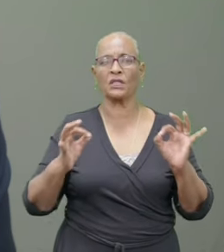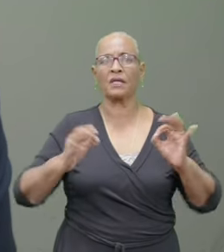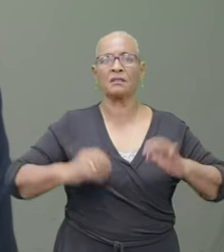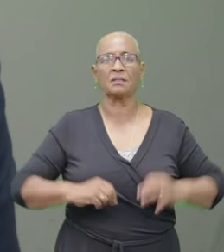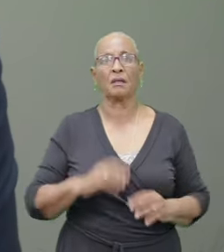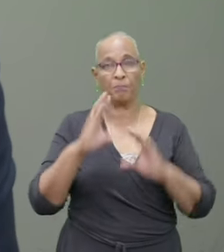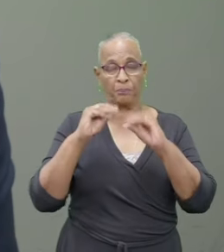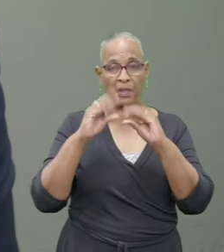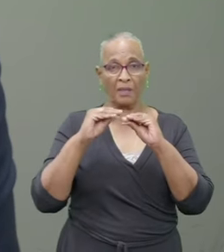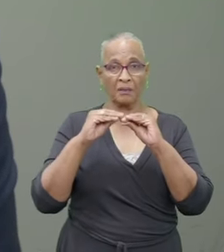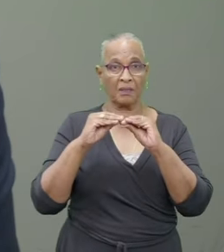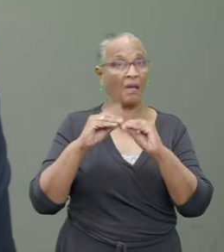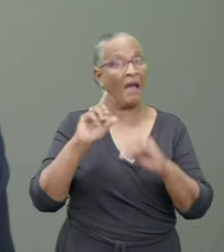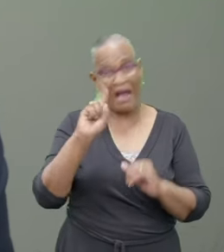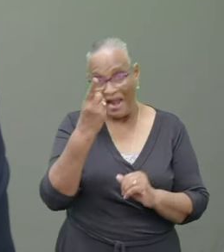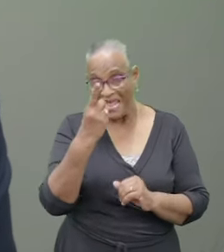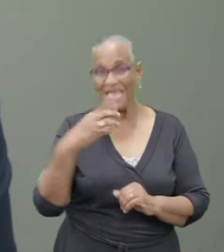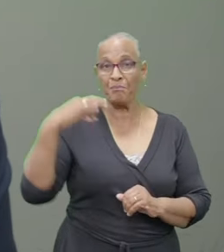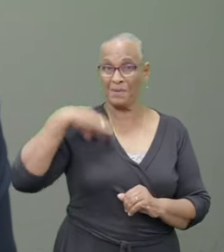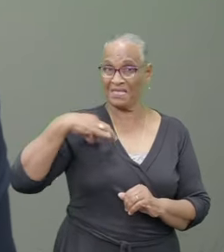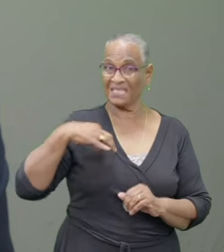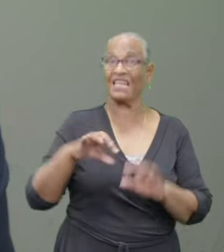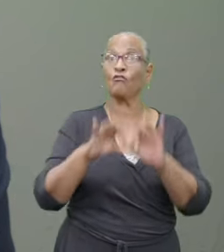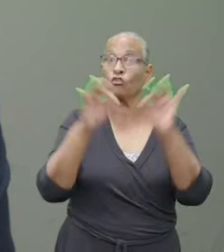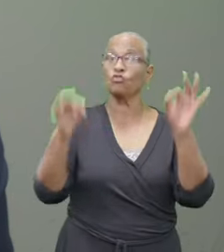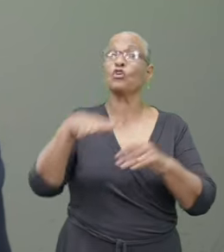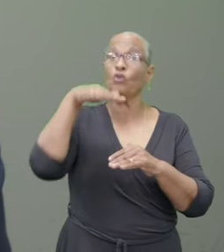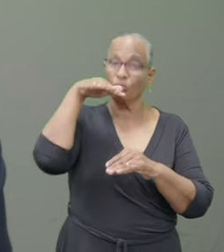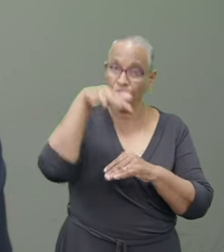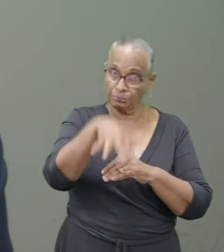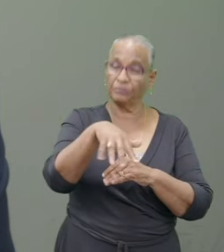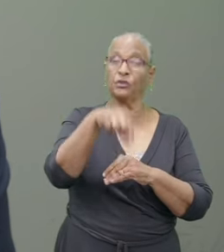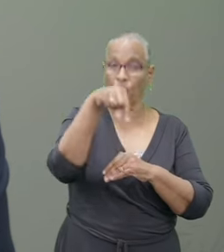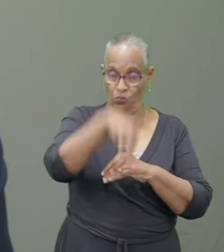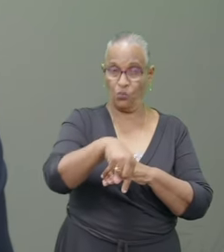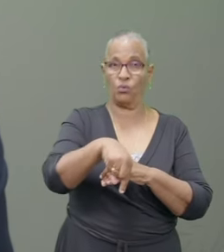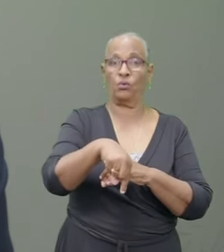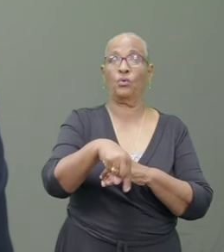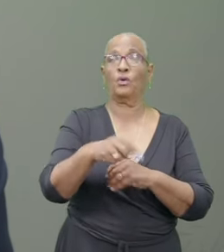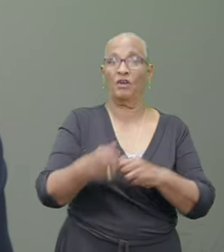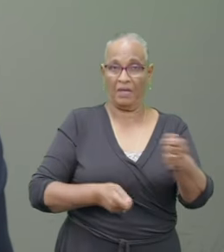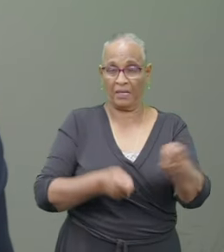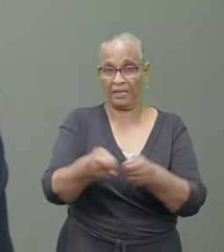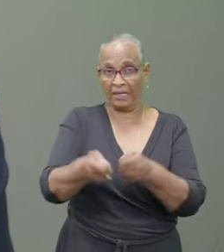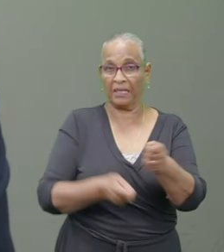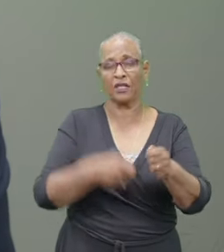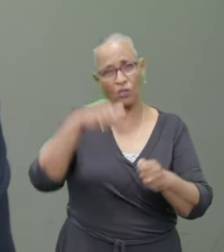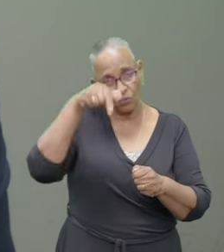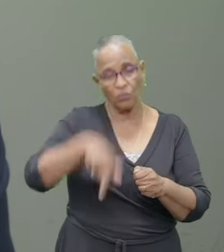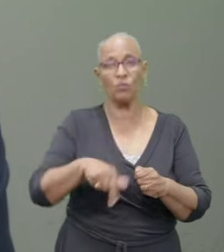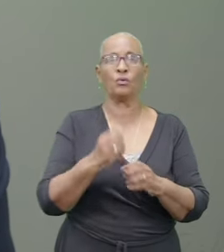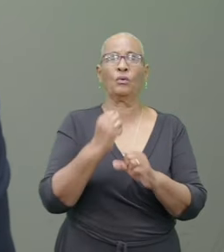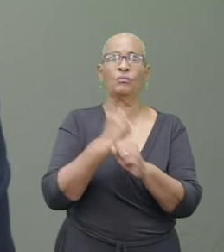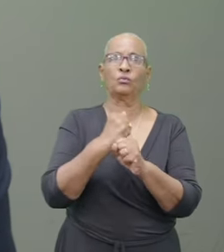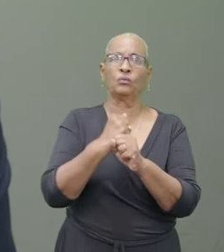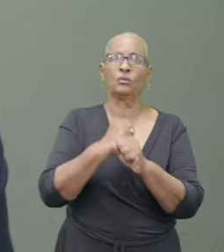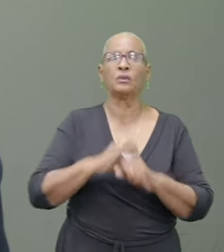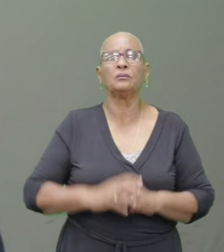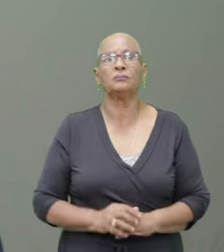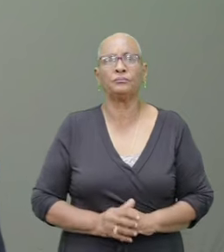Dus het is alleen het ministerie van Volksgezondheid die vandaag de regeringspersconferentie gaat